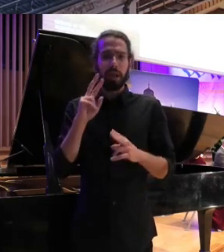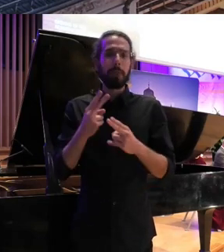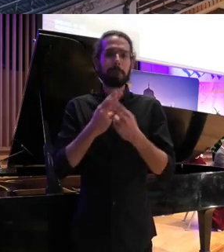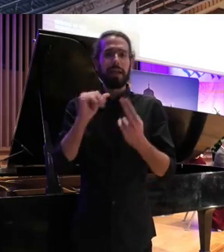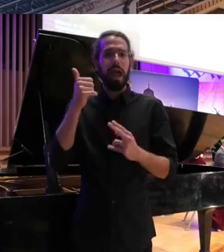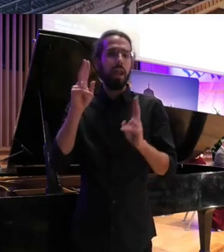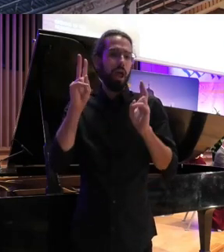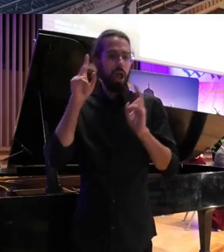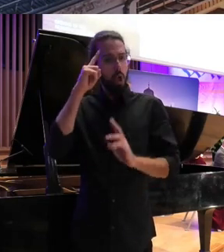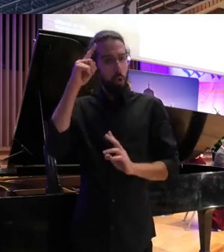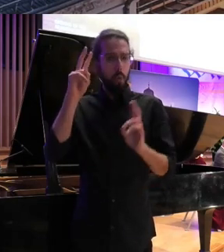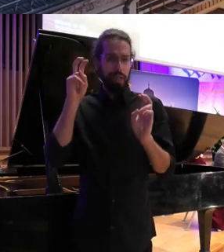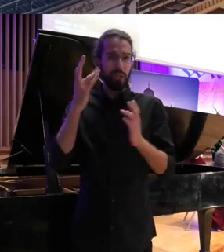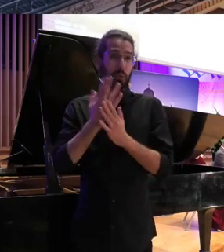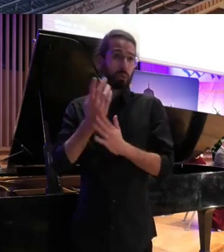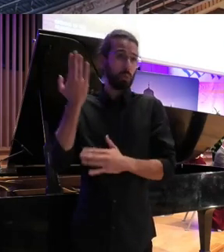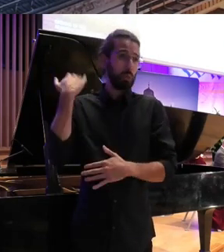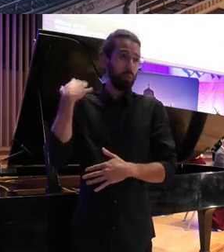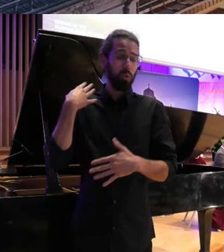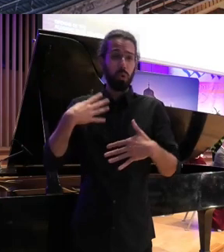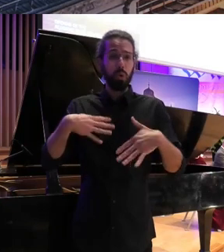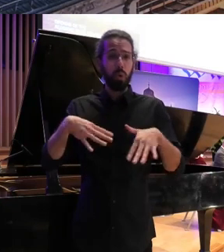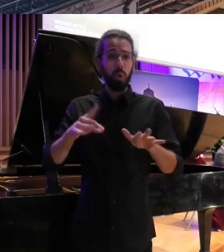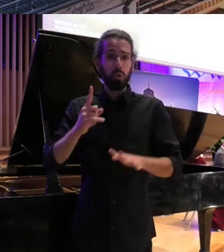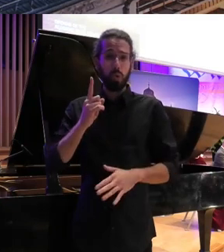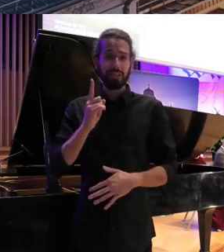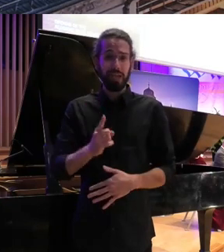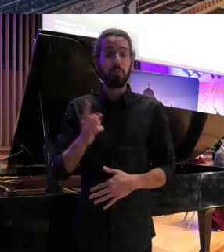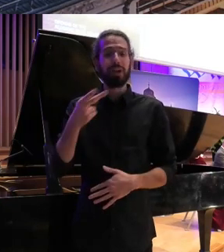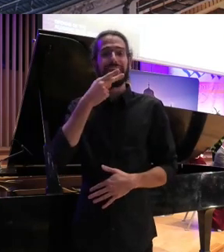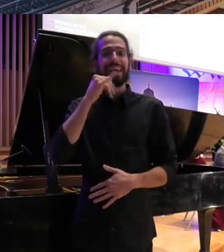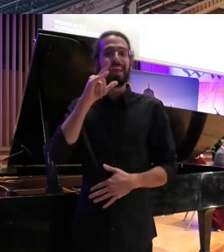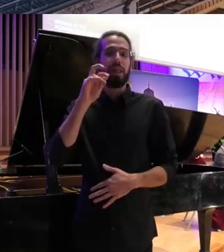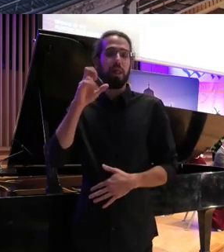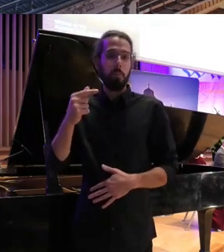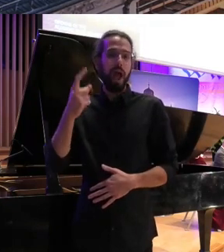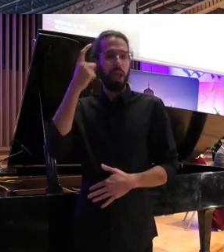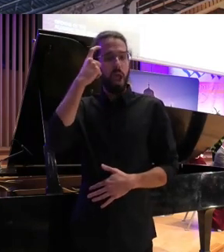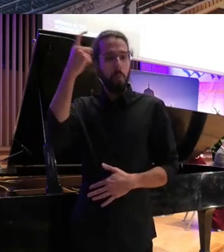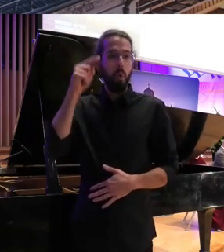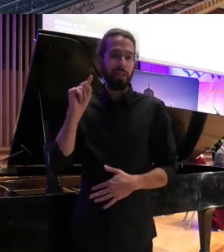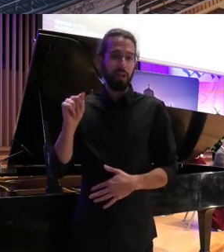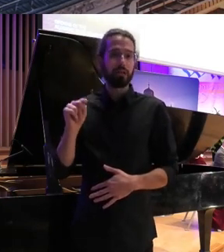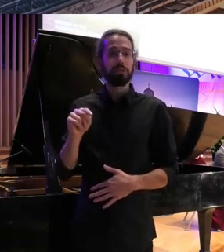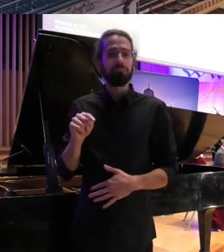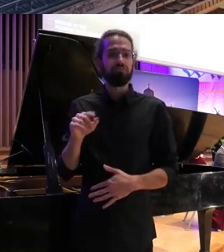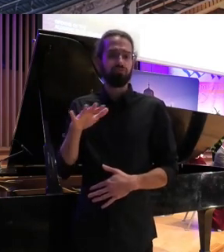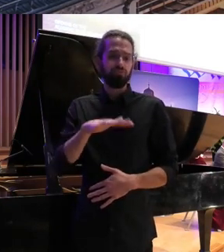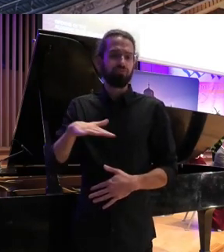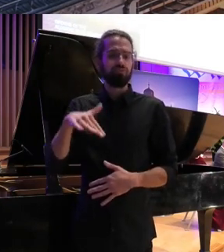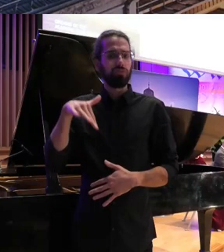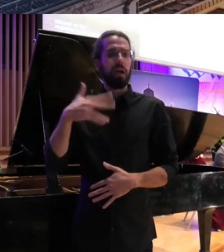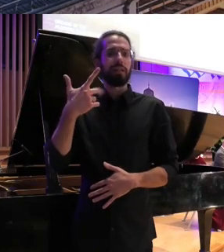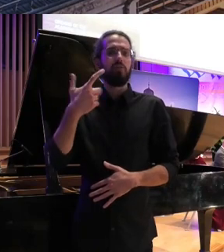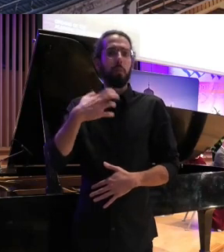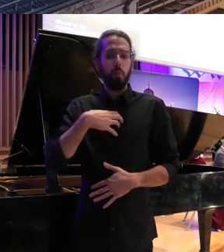wurde schon 1900 hat Hilbert die auf dem Mathematikerkongress als eines seiner 23 Probleme